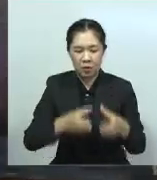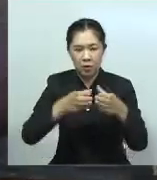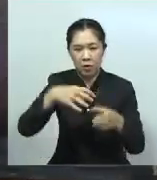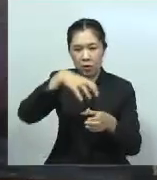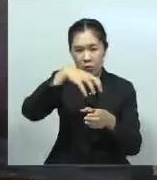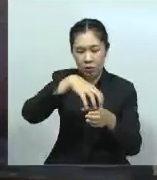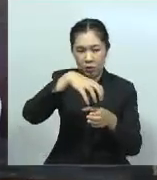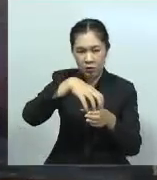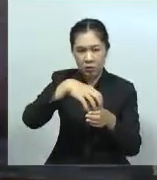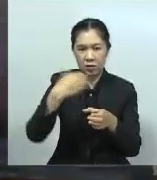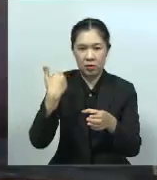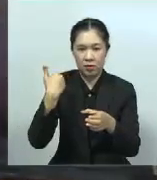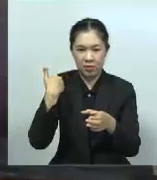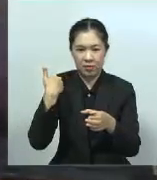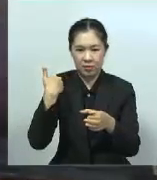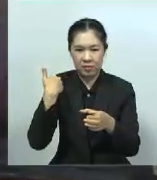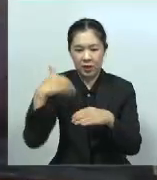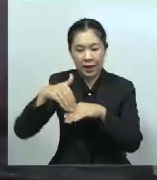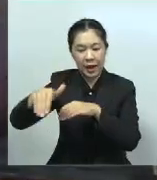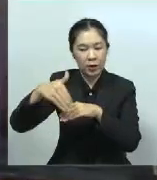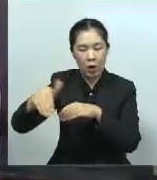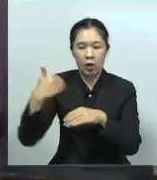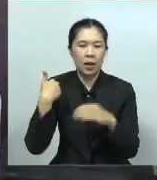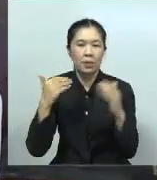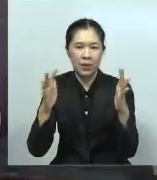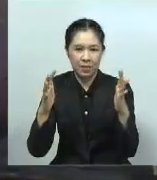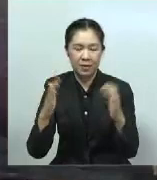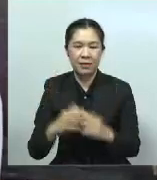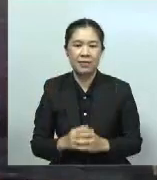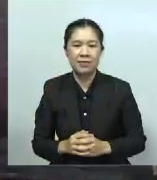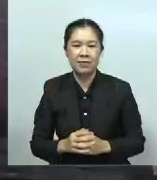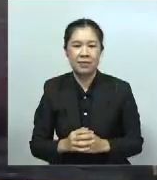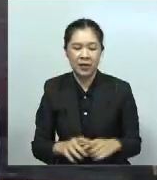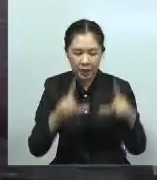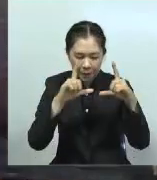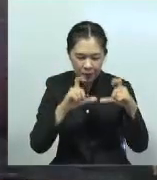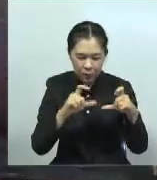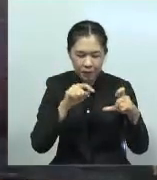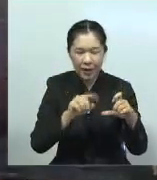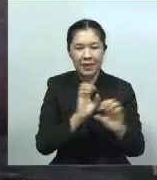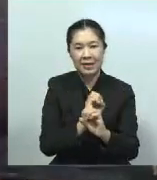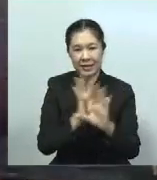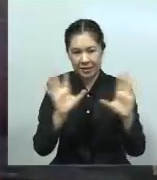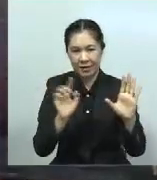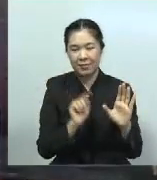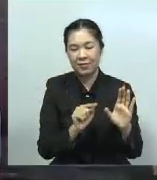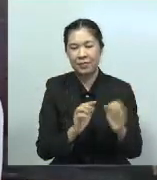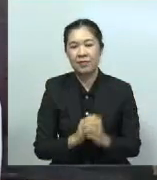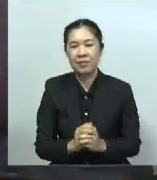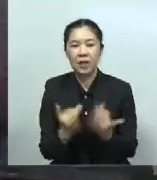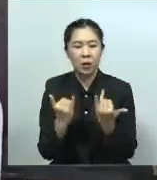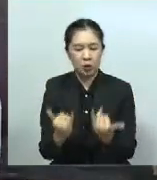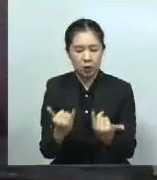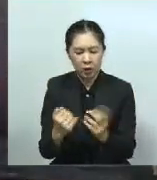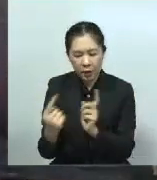านนอกที่เป็นปีกกาเนี่ยไม่มีหัวนะคะอันนี้คือรูปถ่ายที่ชัดเจนที่สุดที่เรามีอยู ่ตอนนี้เรามาชี้แจงให้